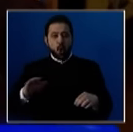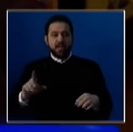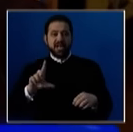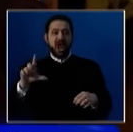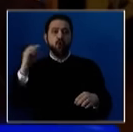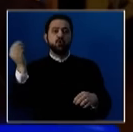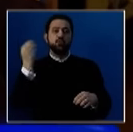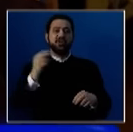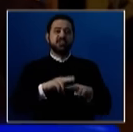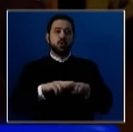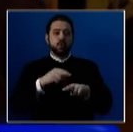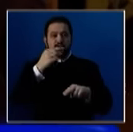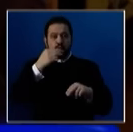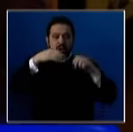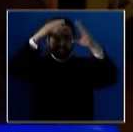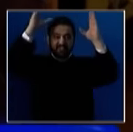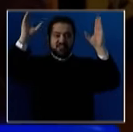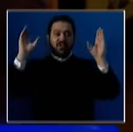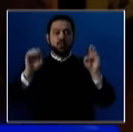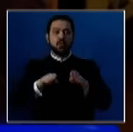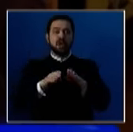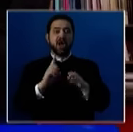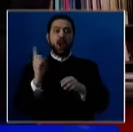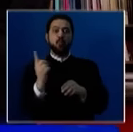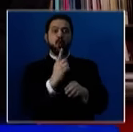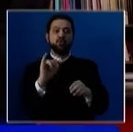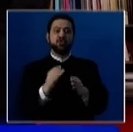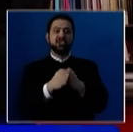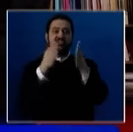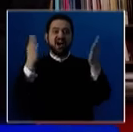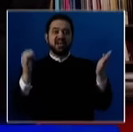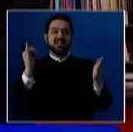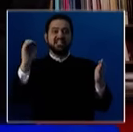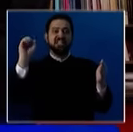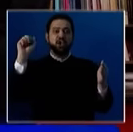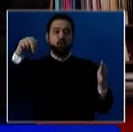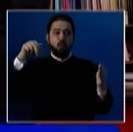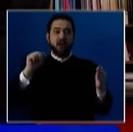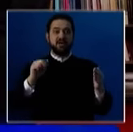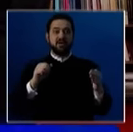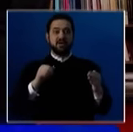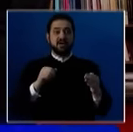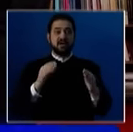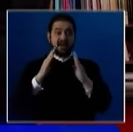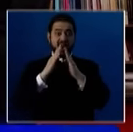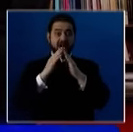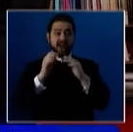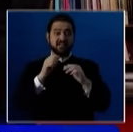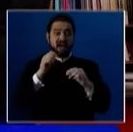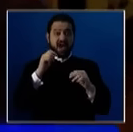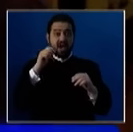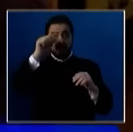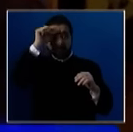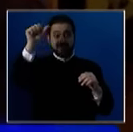zice Sfântul Evanghelist Ioan, că în casa Tatălui robul nu va locui în veac, ci numai